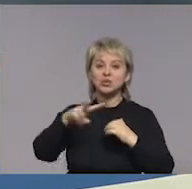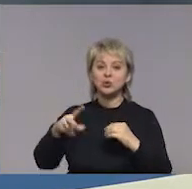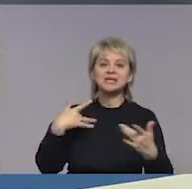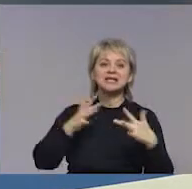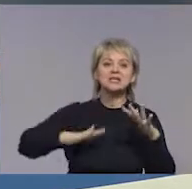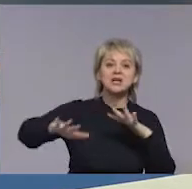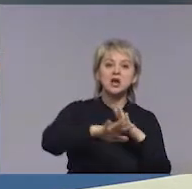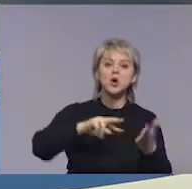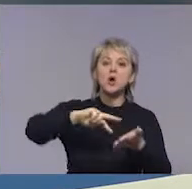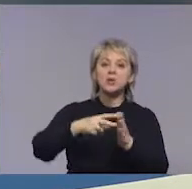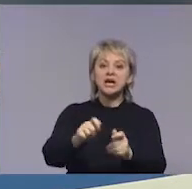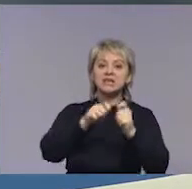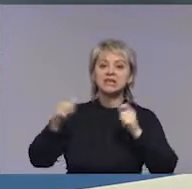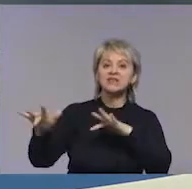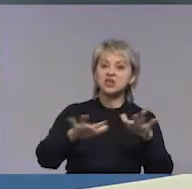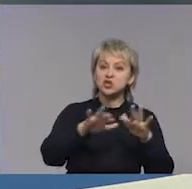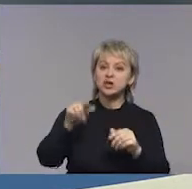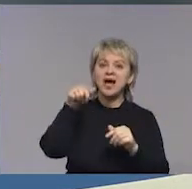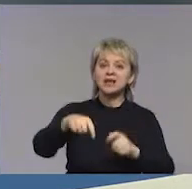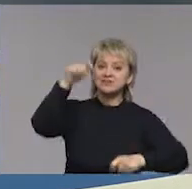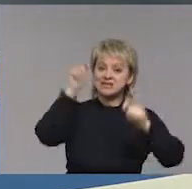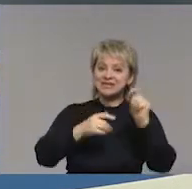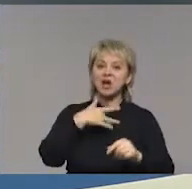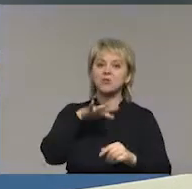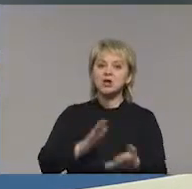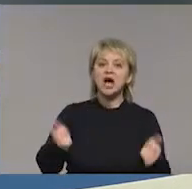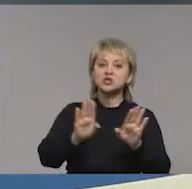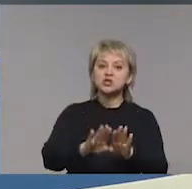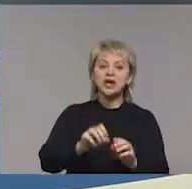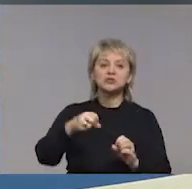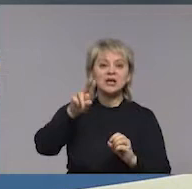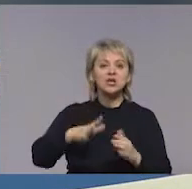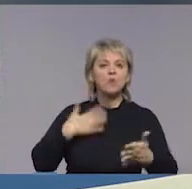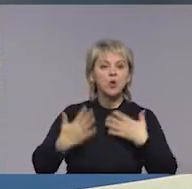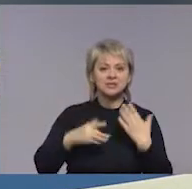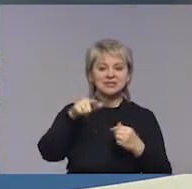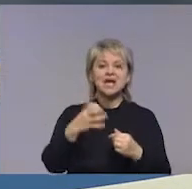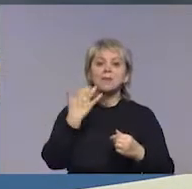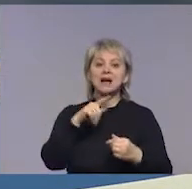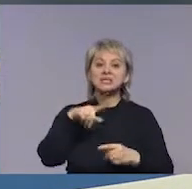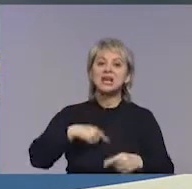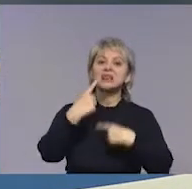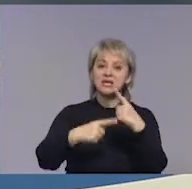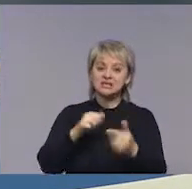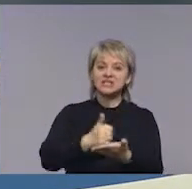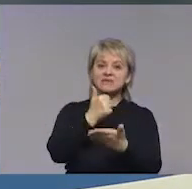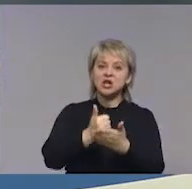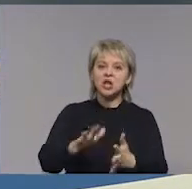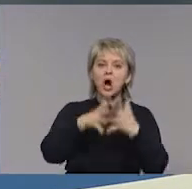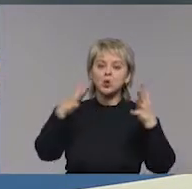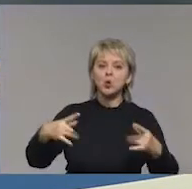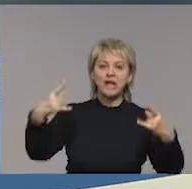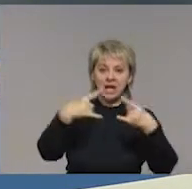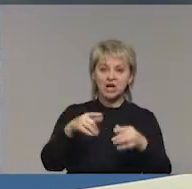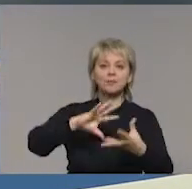по Театральной площади планируют открыть движение. От фестиваля болельщиков останутся уникальные эмоции и материальное наследство во главе с огромным